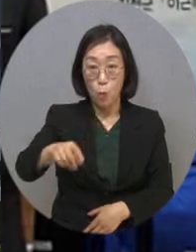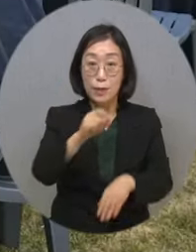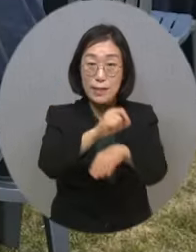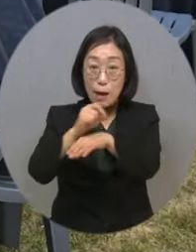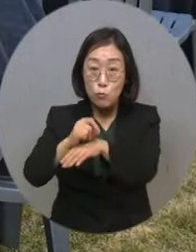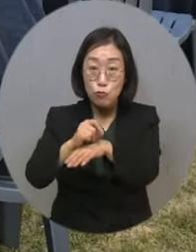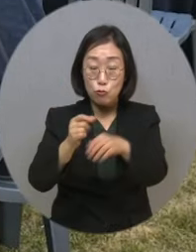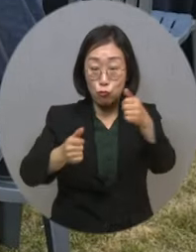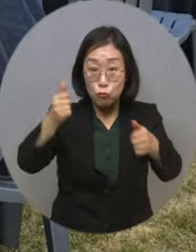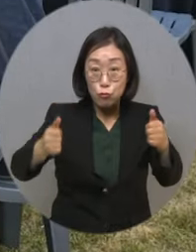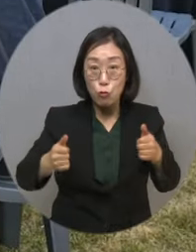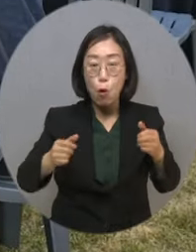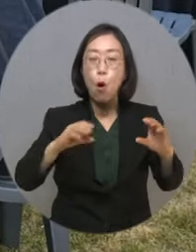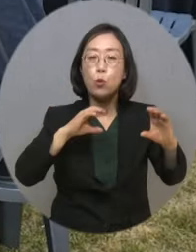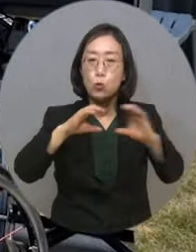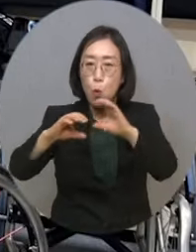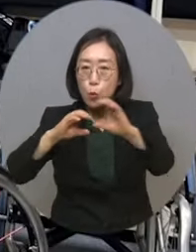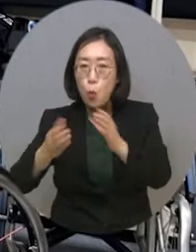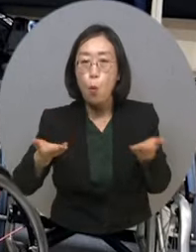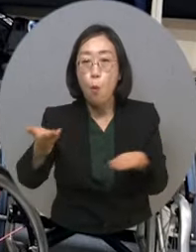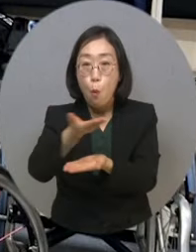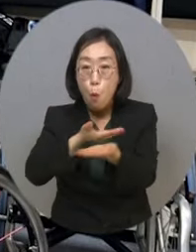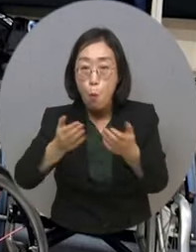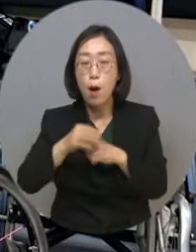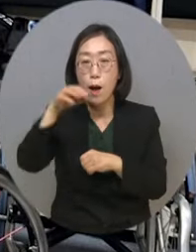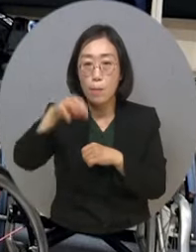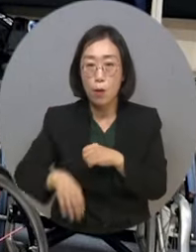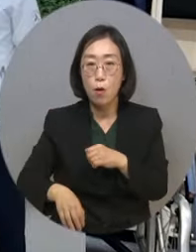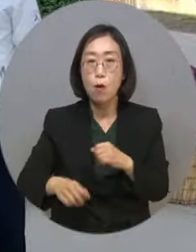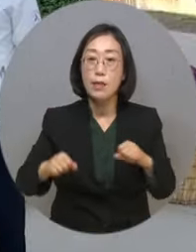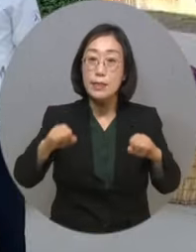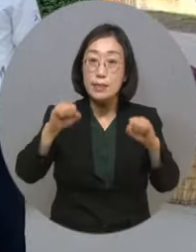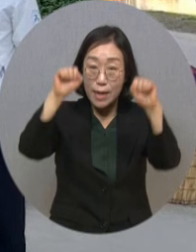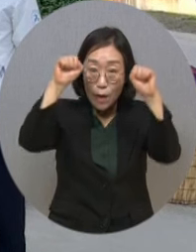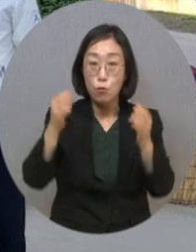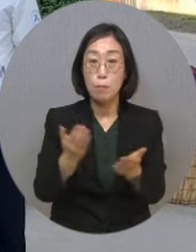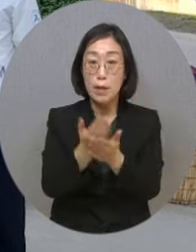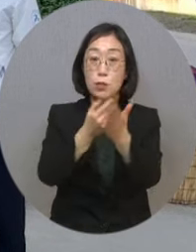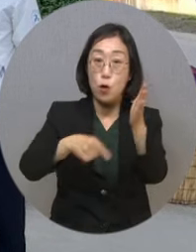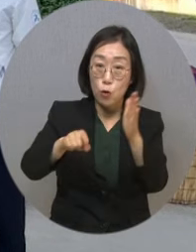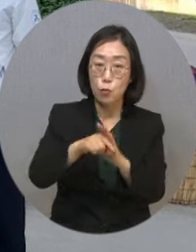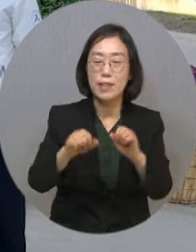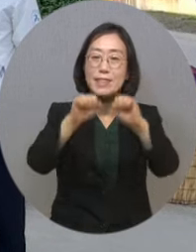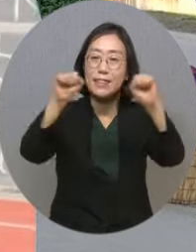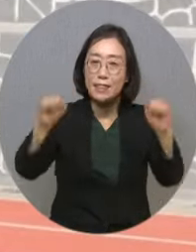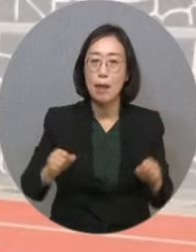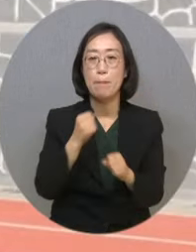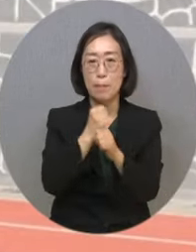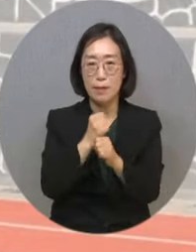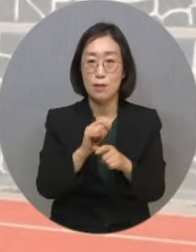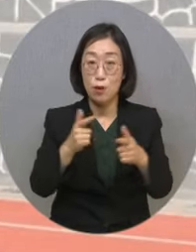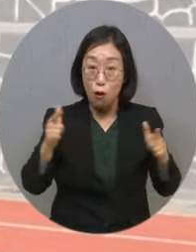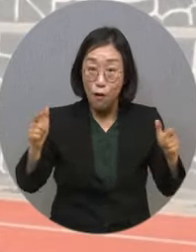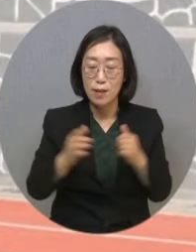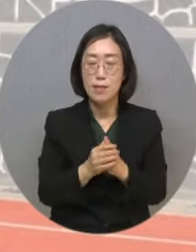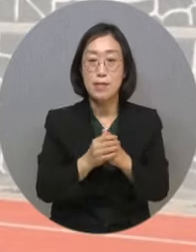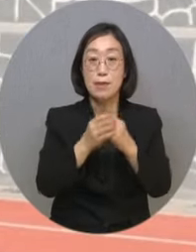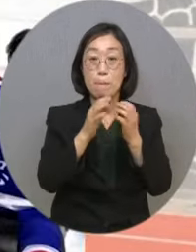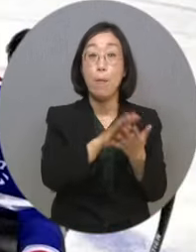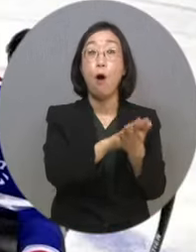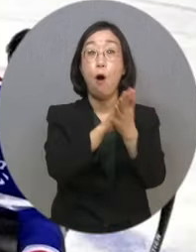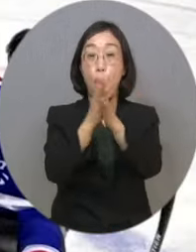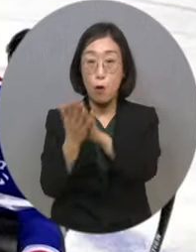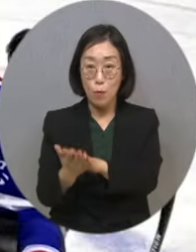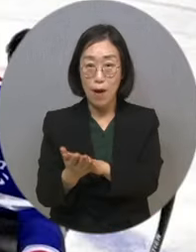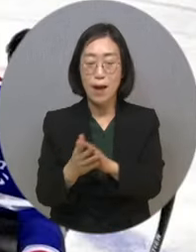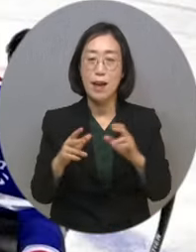사무국이 소통하며 지방장애인의 체육발전을 위한 원활한 업무교류, 시스템 구축 등이 다양한 변화로 장애인